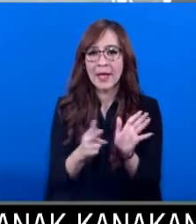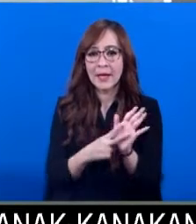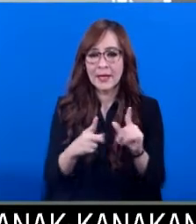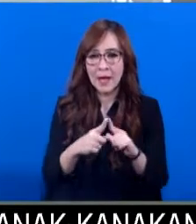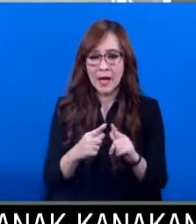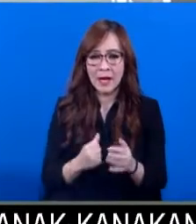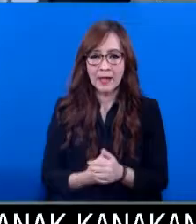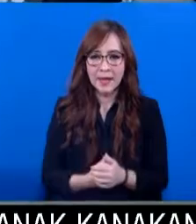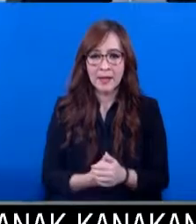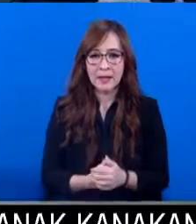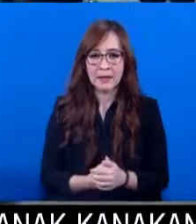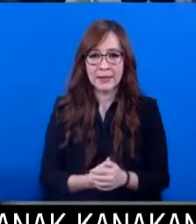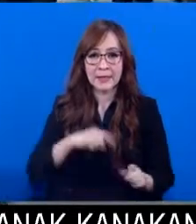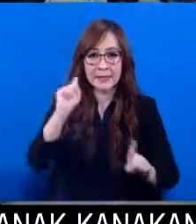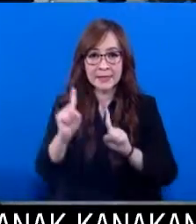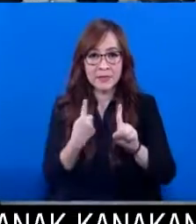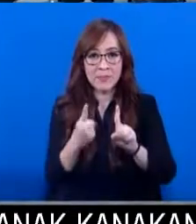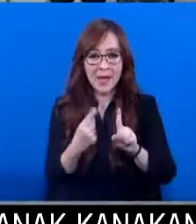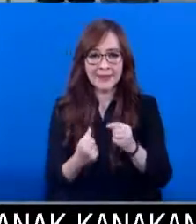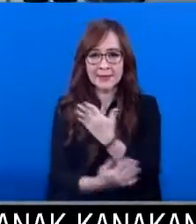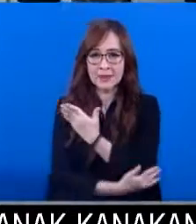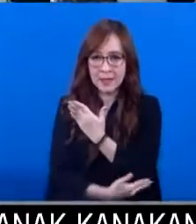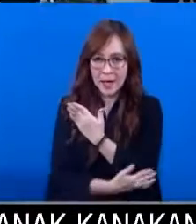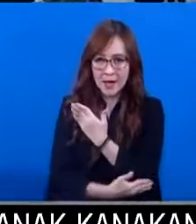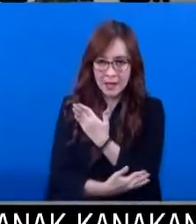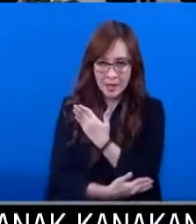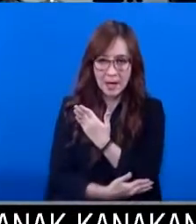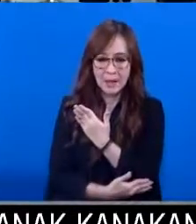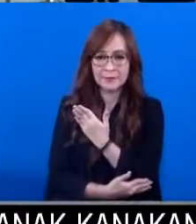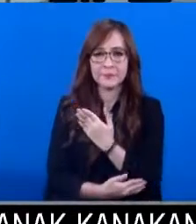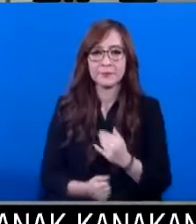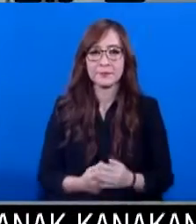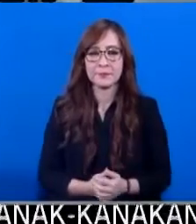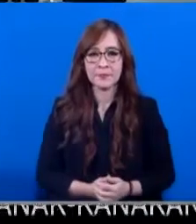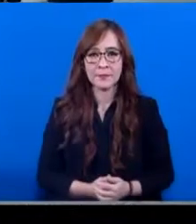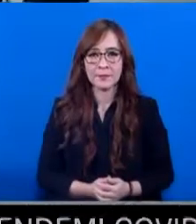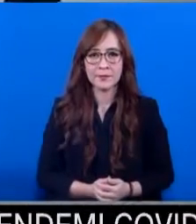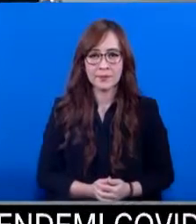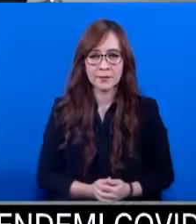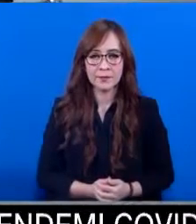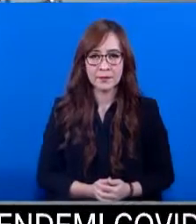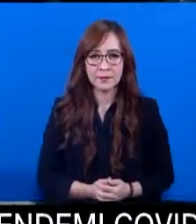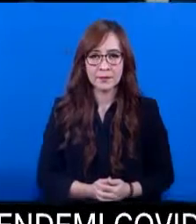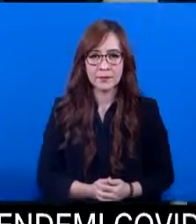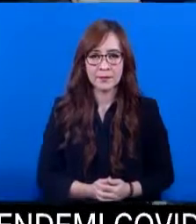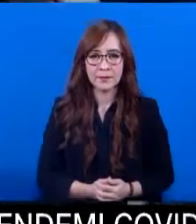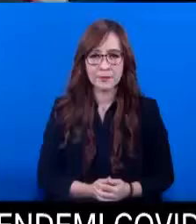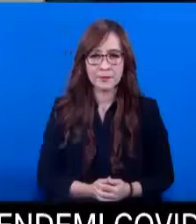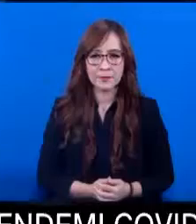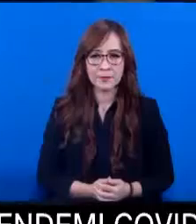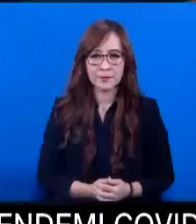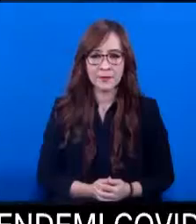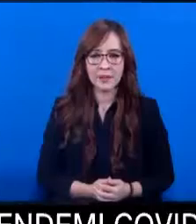Botswana, Namibia, Zimbabwe, Lesotho, Mozambik, Eswatini, Malawi, Angola, Zambia, dan Hong